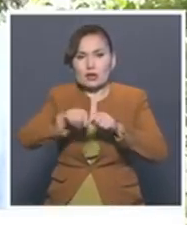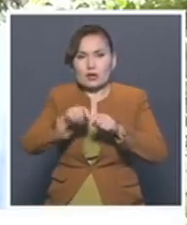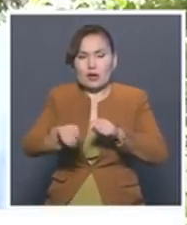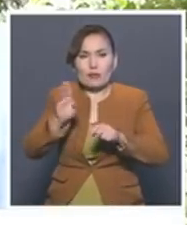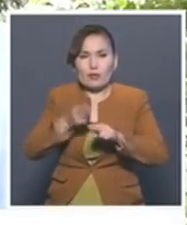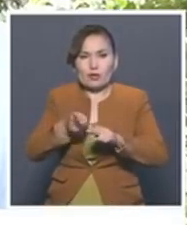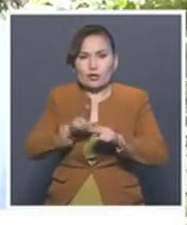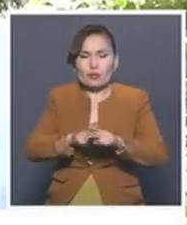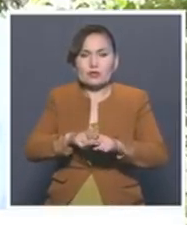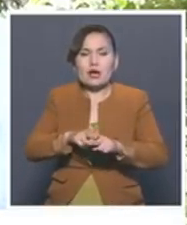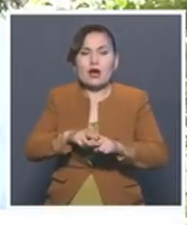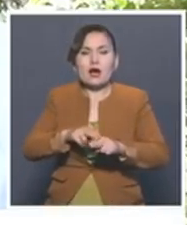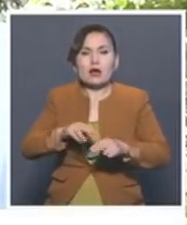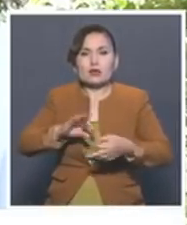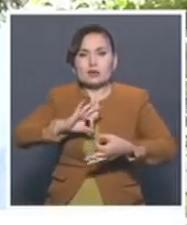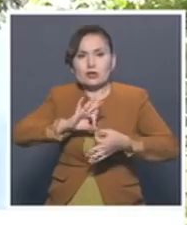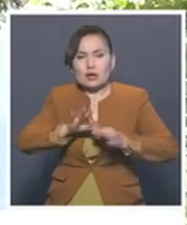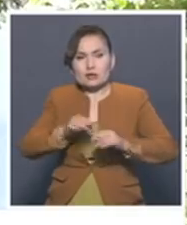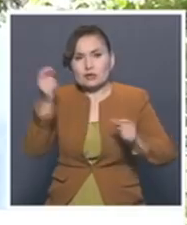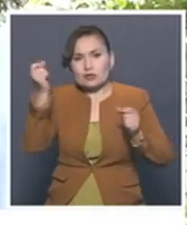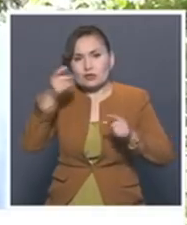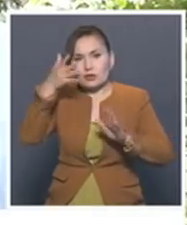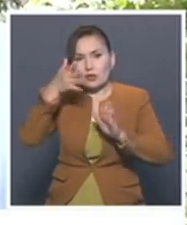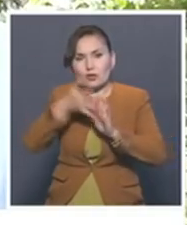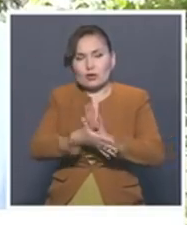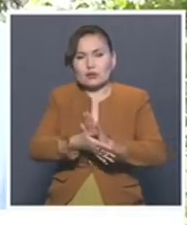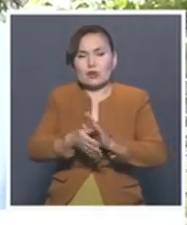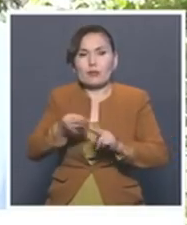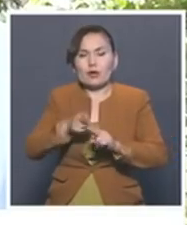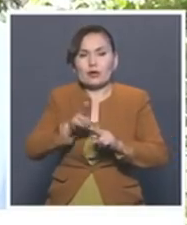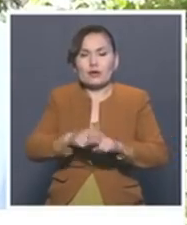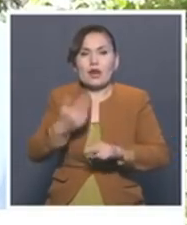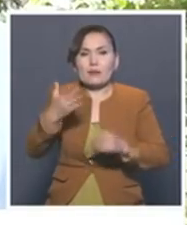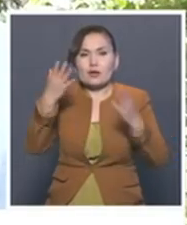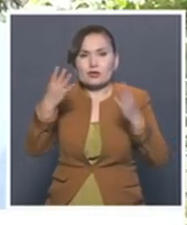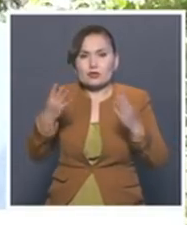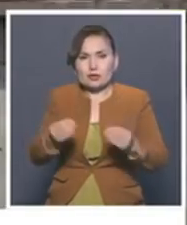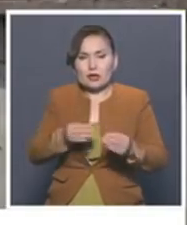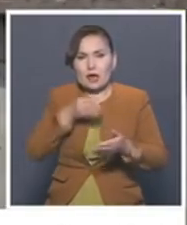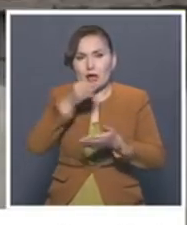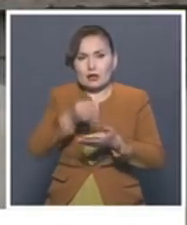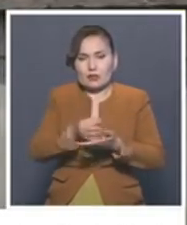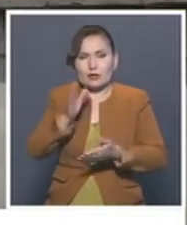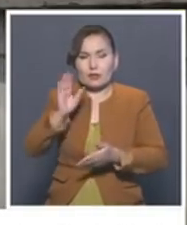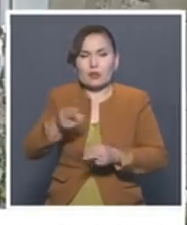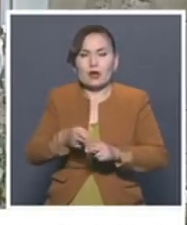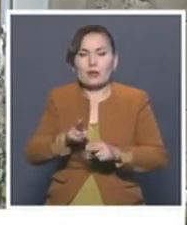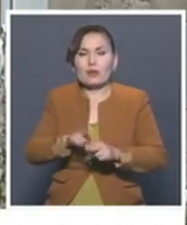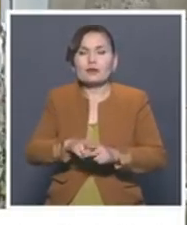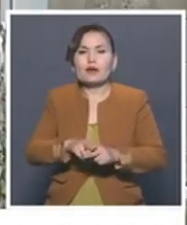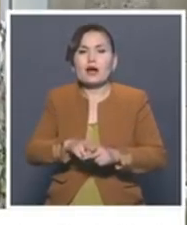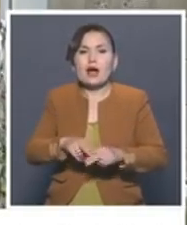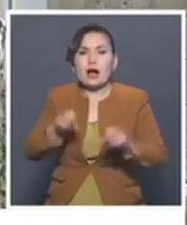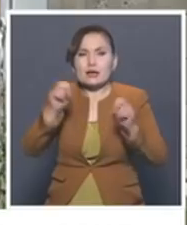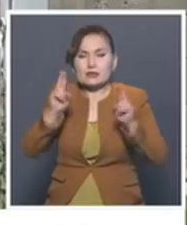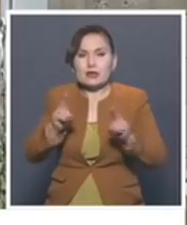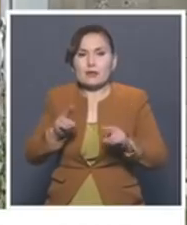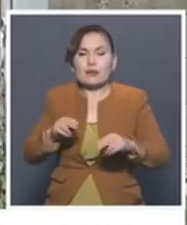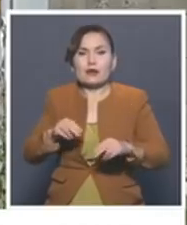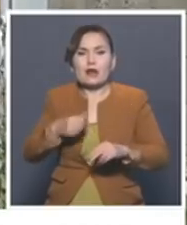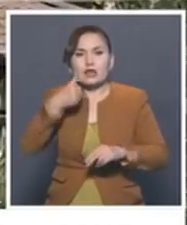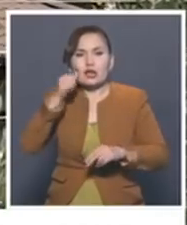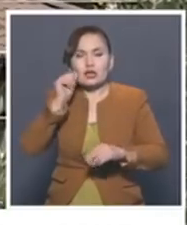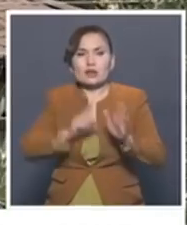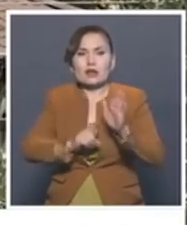талдау жасаймыз. Химиялық талдау барысы 5 күн уақытта алады. Құбыр көмулі жатқандықтан арнайы мамандар кешеден